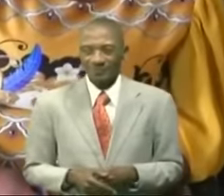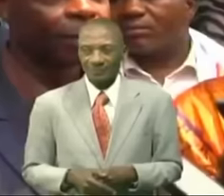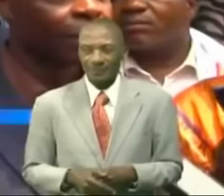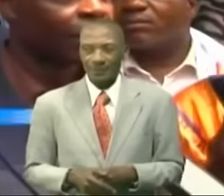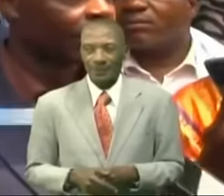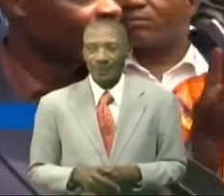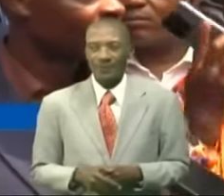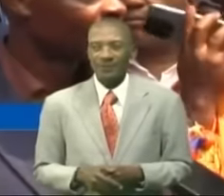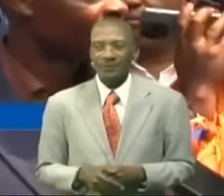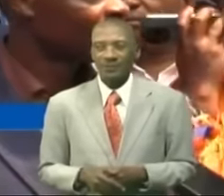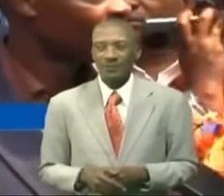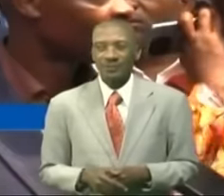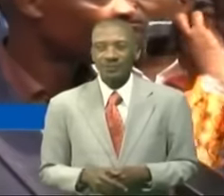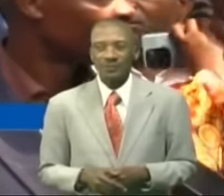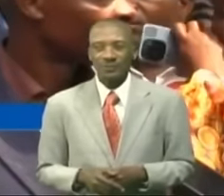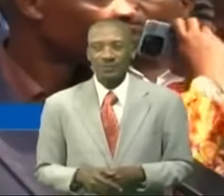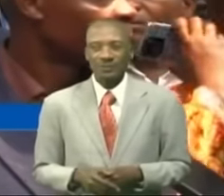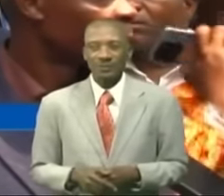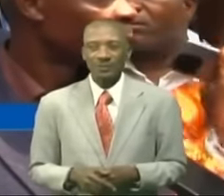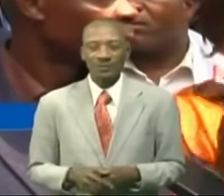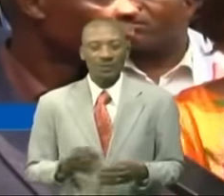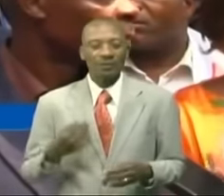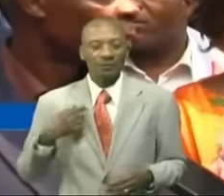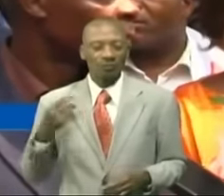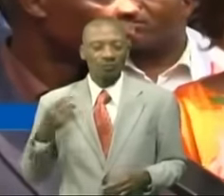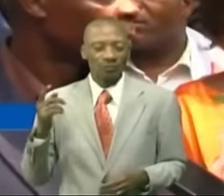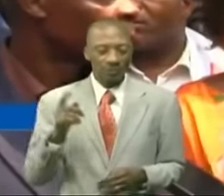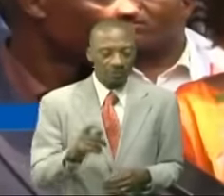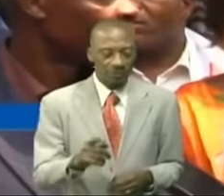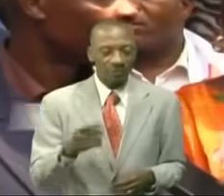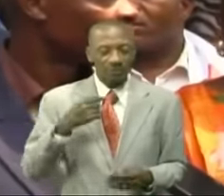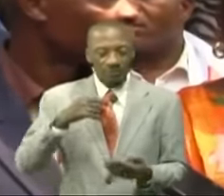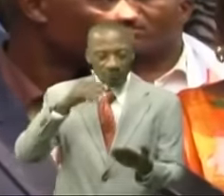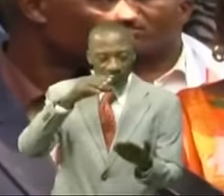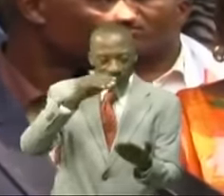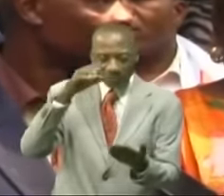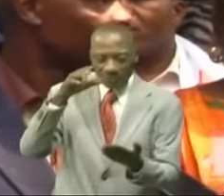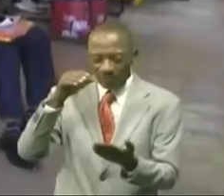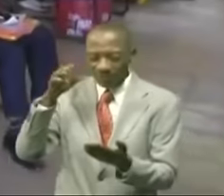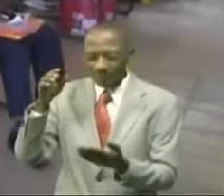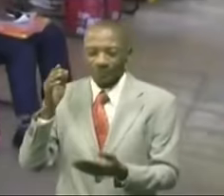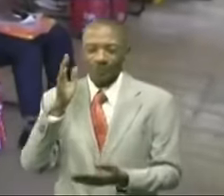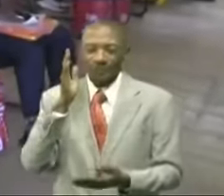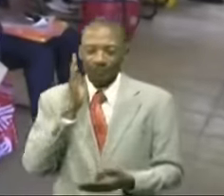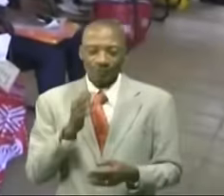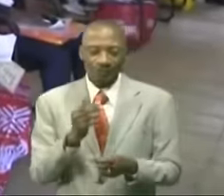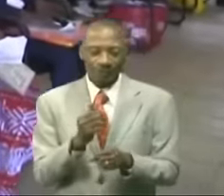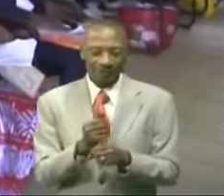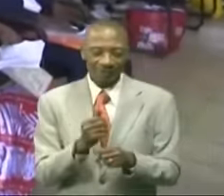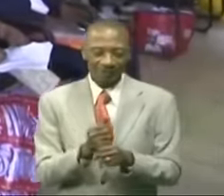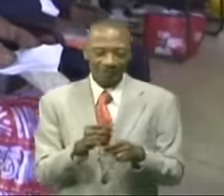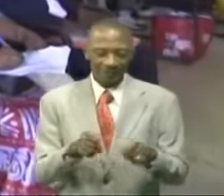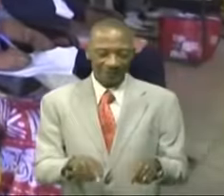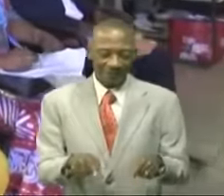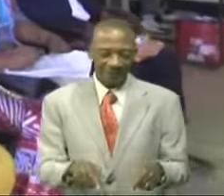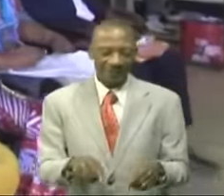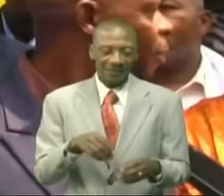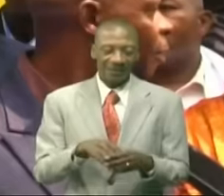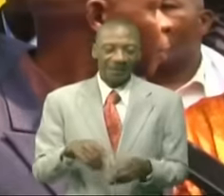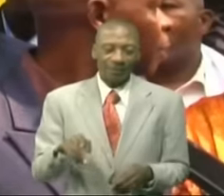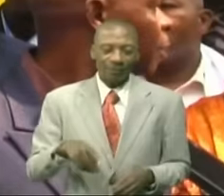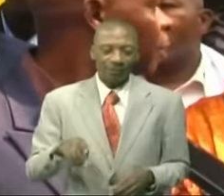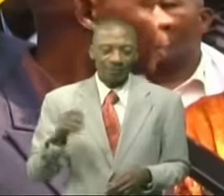toutes les provinces pour m'acquérir de la bonne ambiance de travail des assises afin d'attendre de leurs